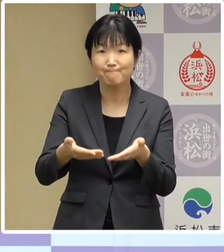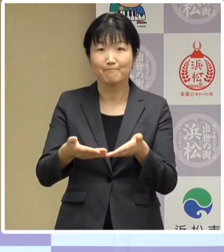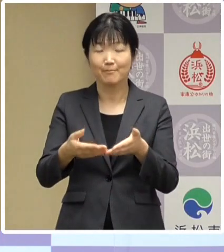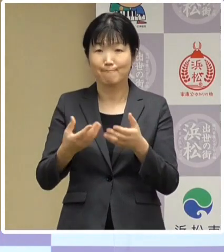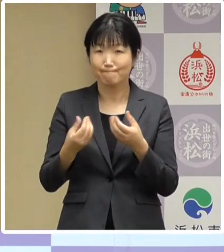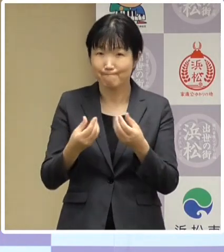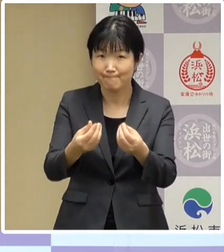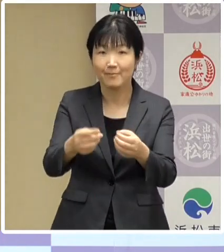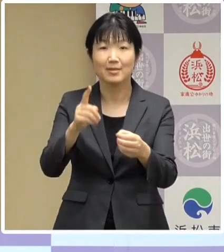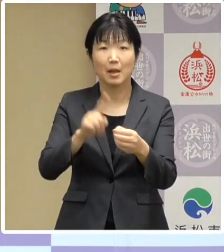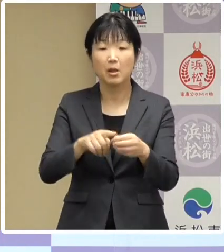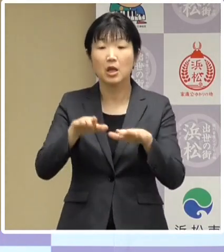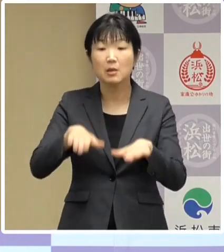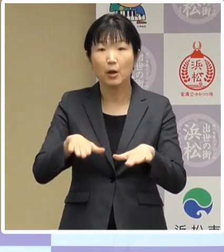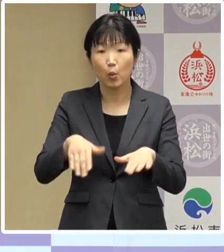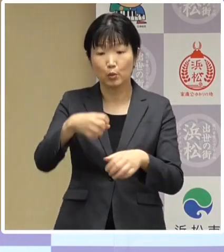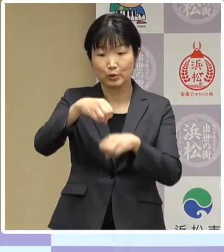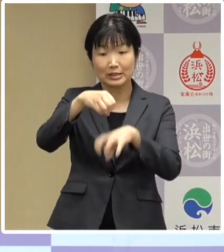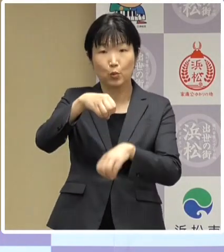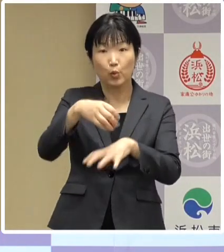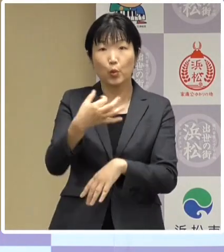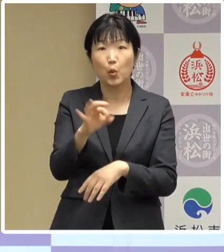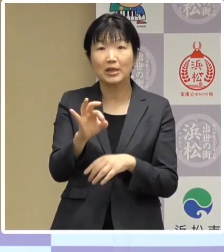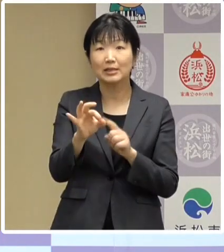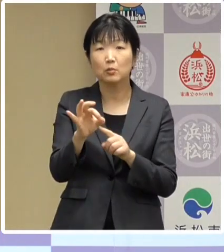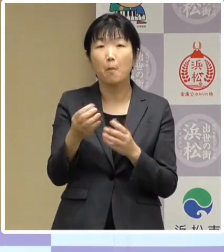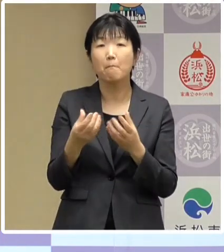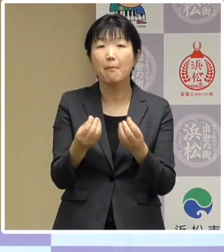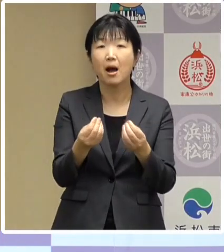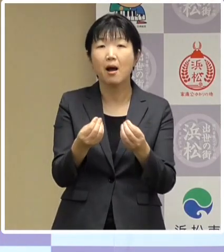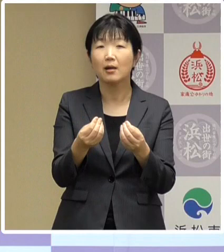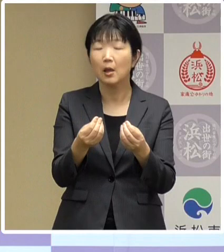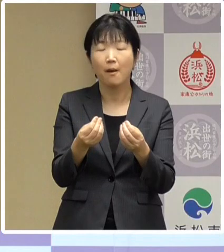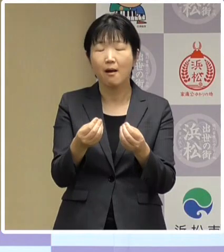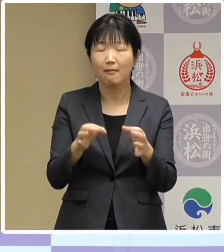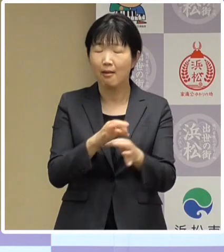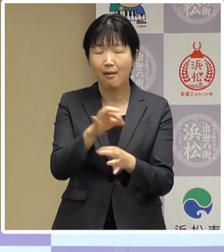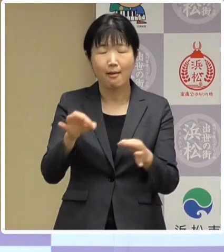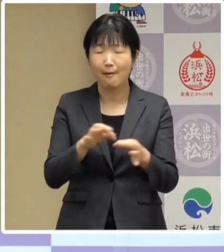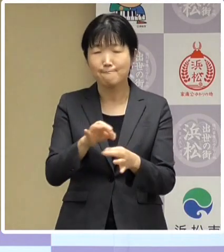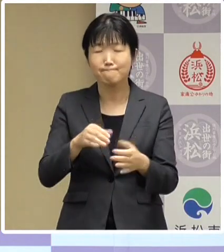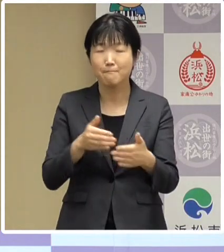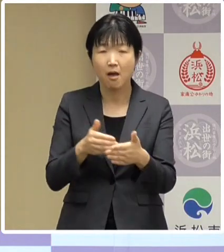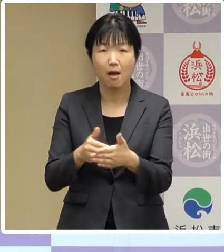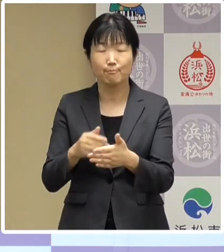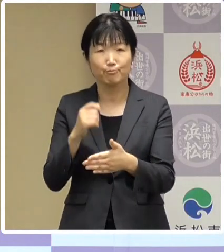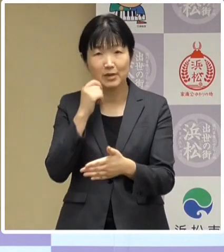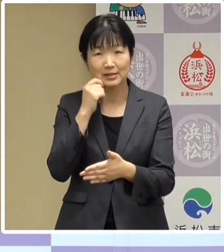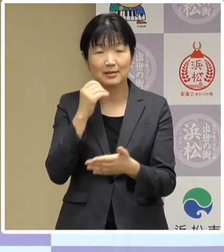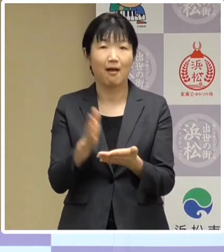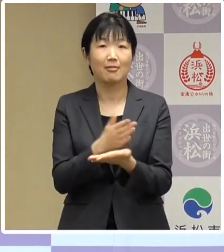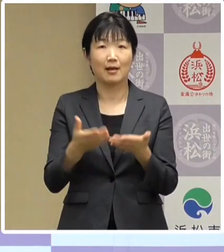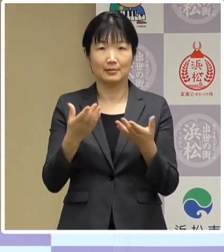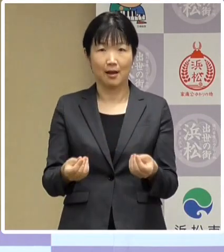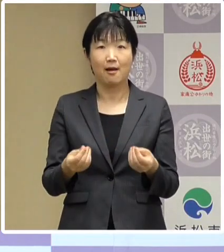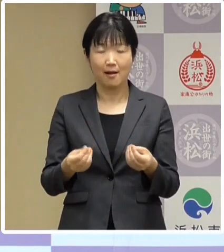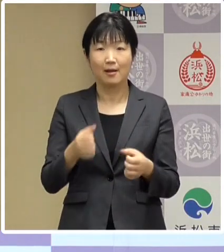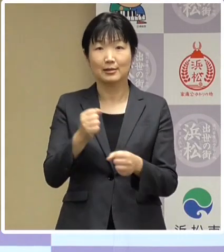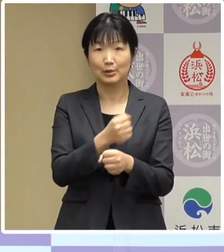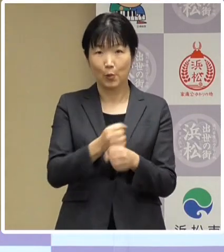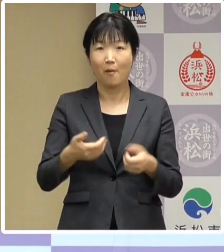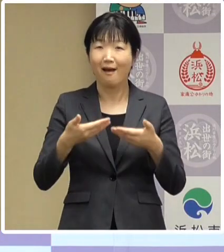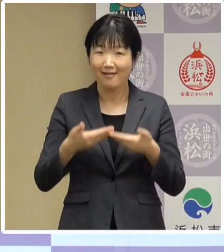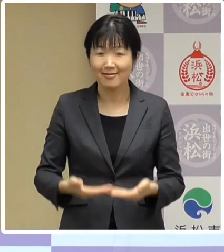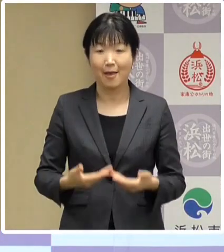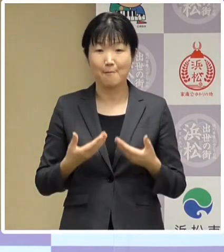には現在の水道料金の水準では困難であるとの認識を持つに至り、持続可能な事業運営のための